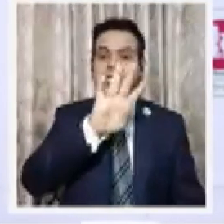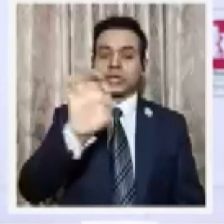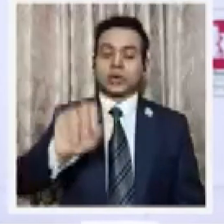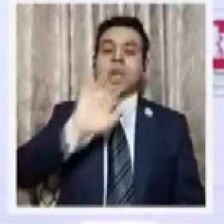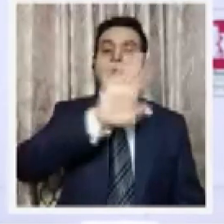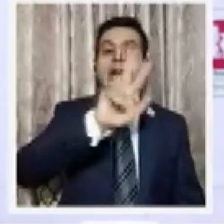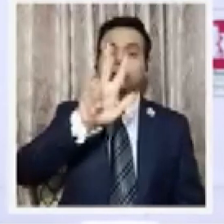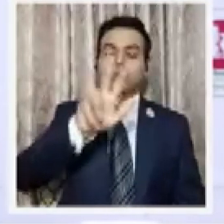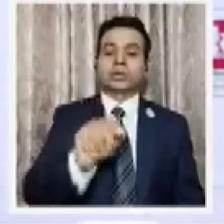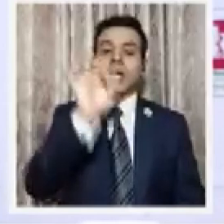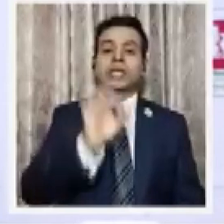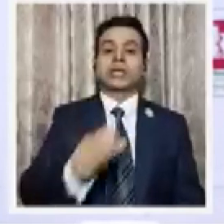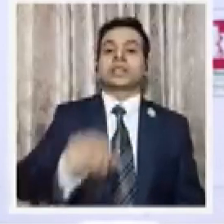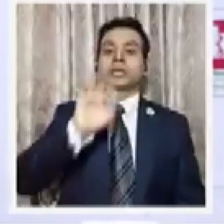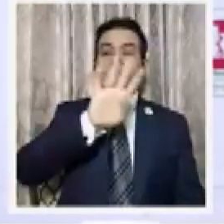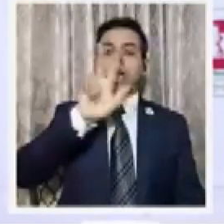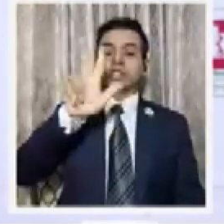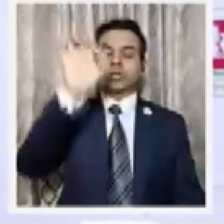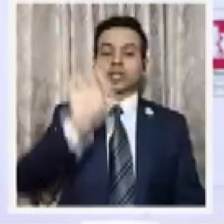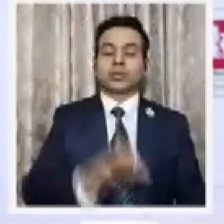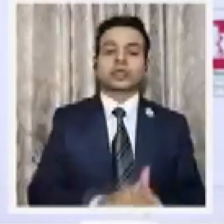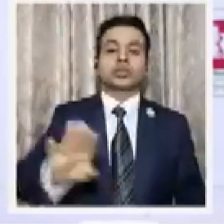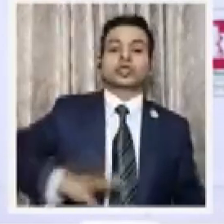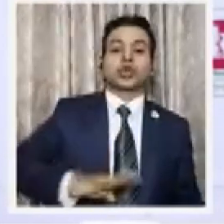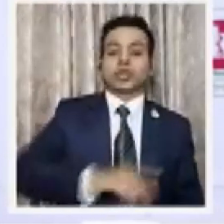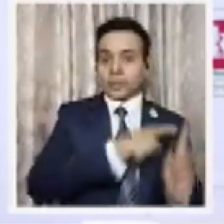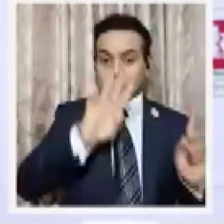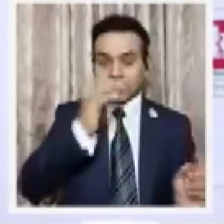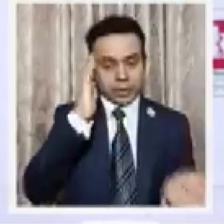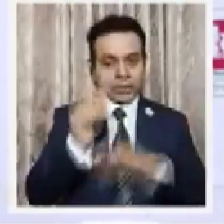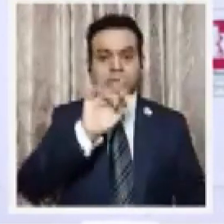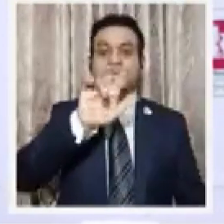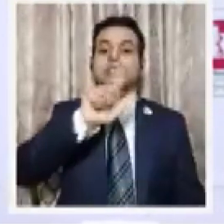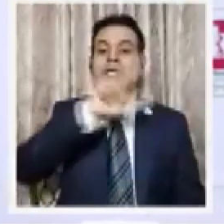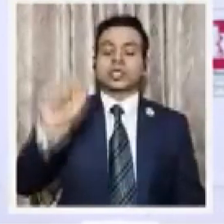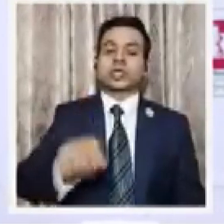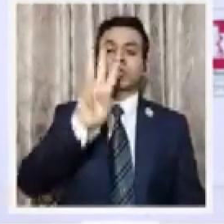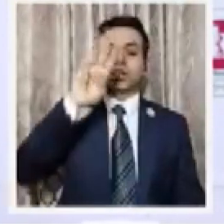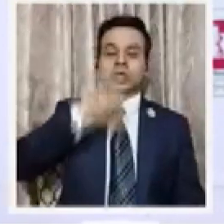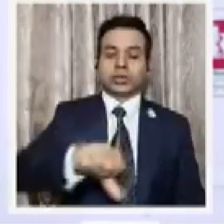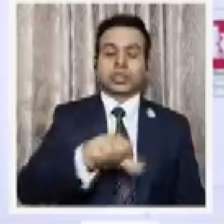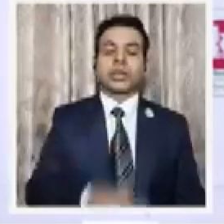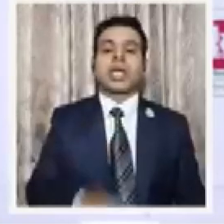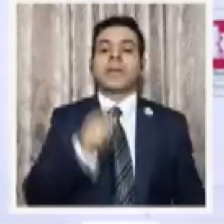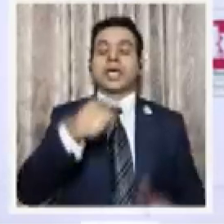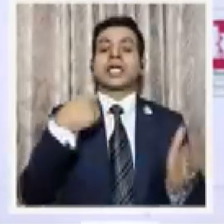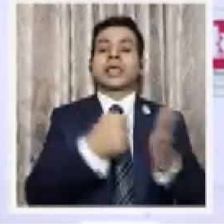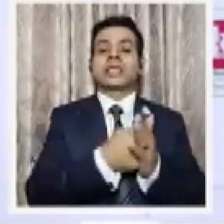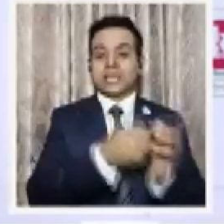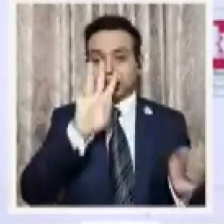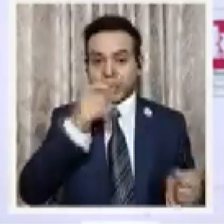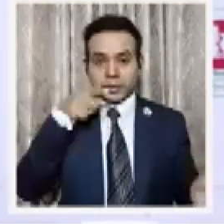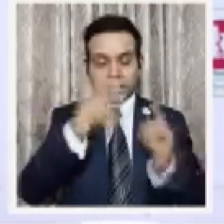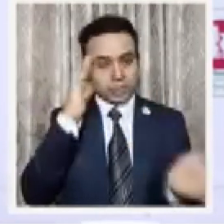বিভাগ ভিত্তিক মৃতের সংখ্যা ঢাকা বিভাগ 1,458 জন, শতকরা হার